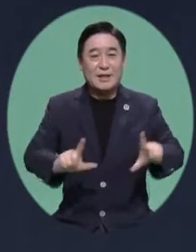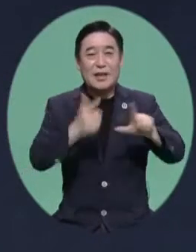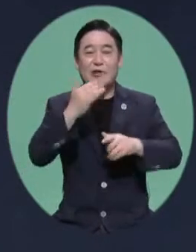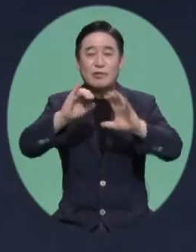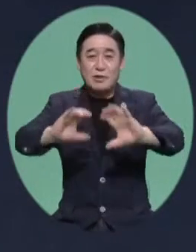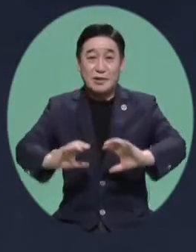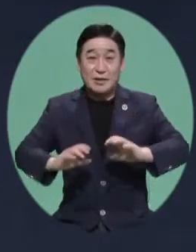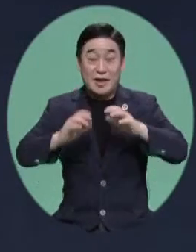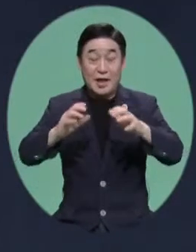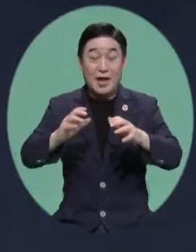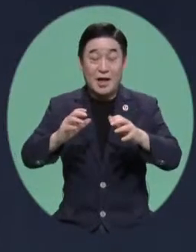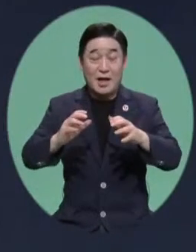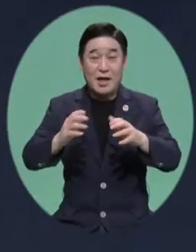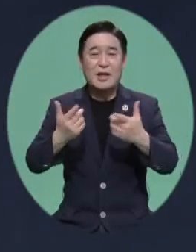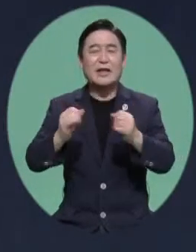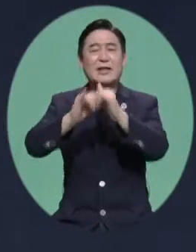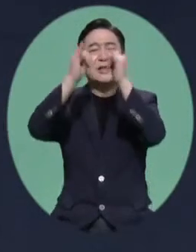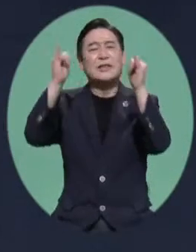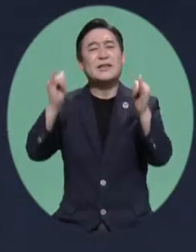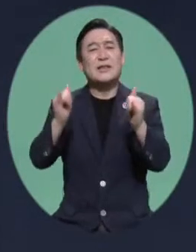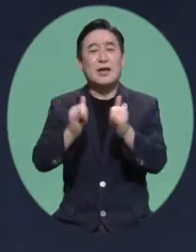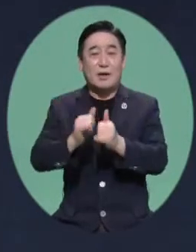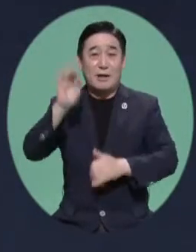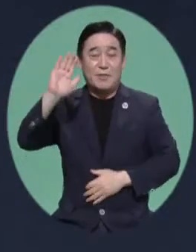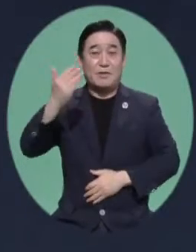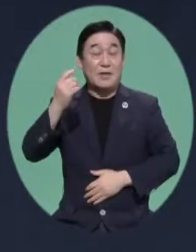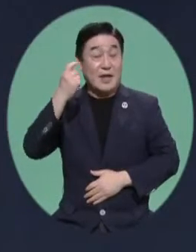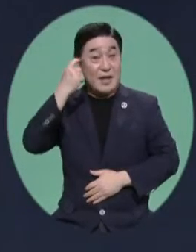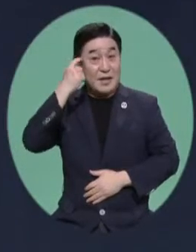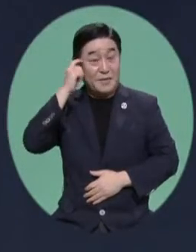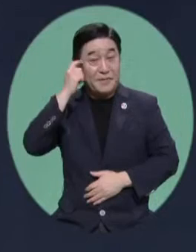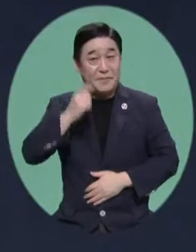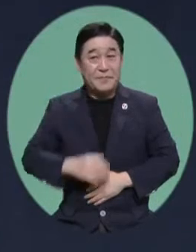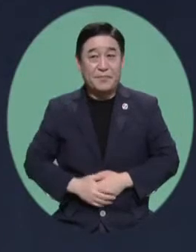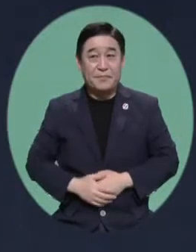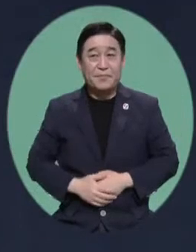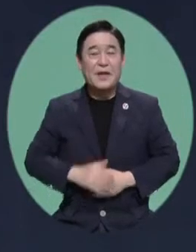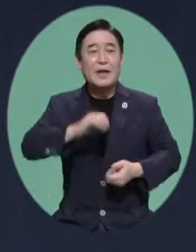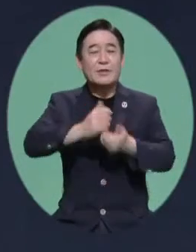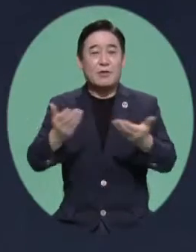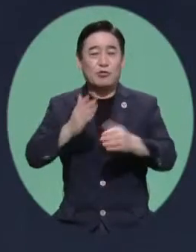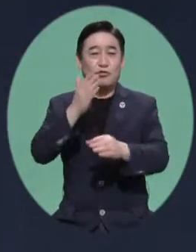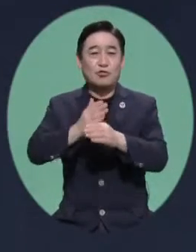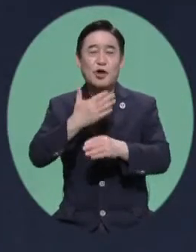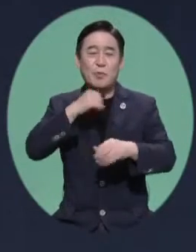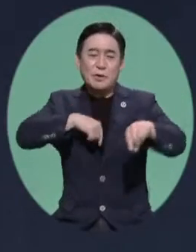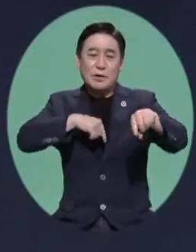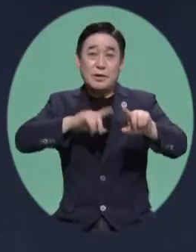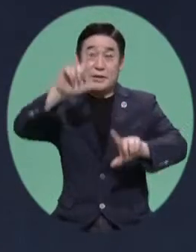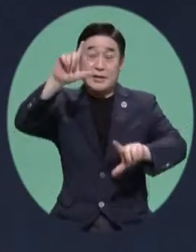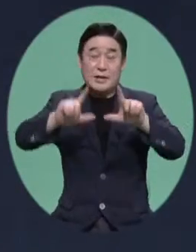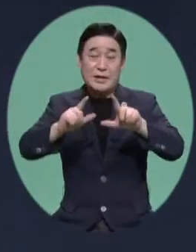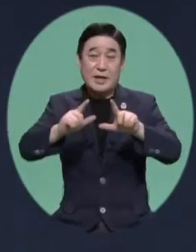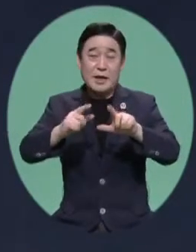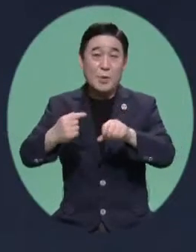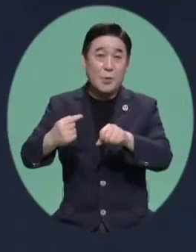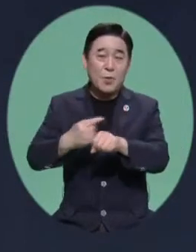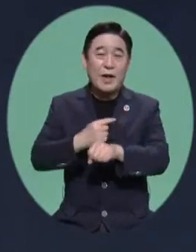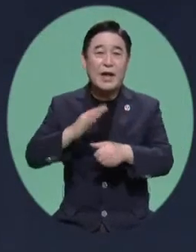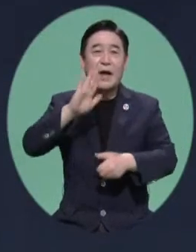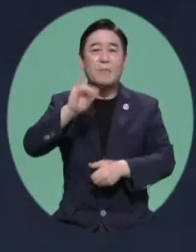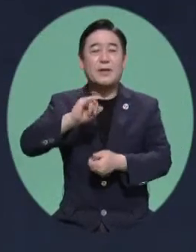나라 이런 사회가 우리의 미래가 되어야 한다고 생각합니다 전기적 중심의 복지 체제를 넘어서 비정규직과